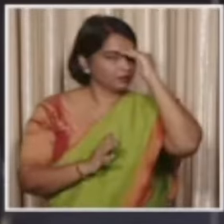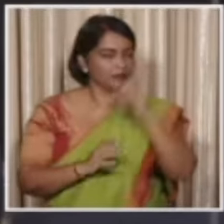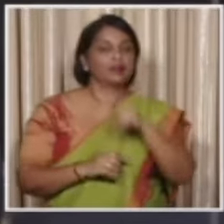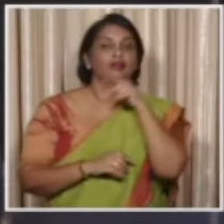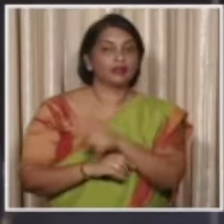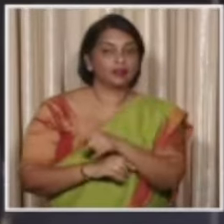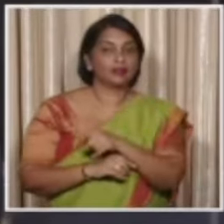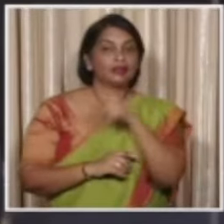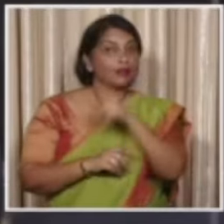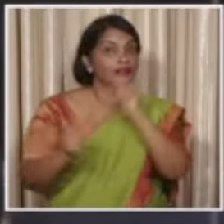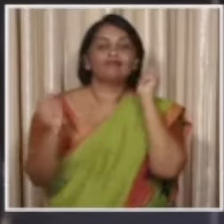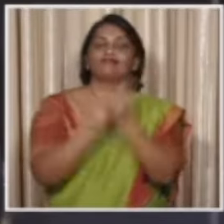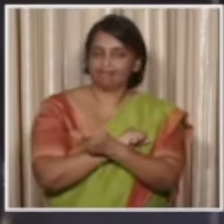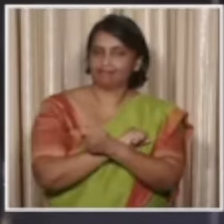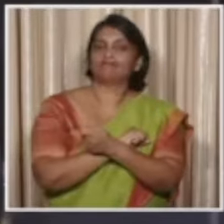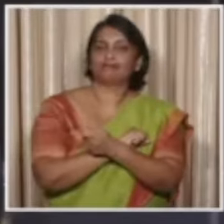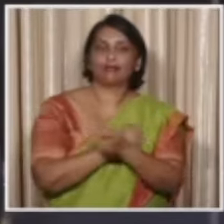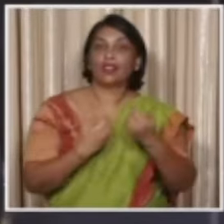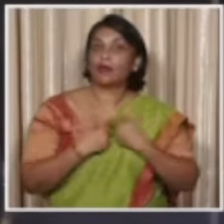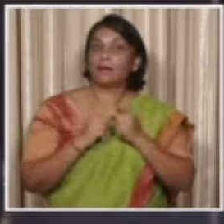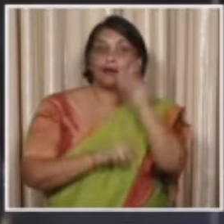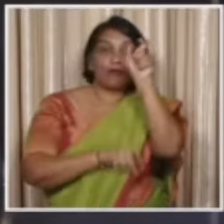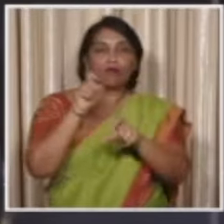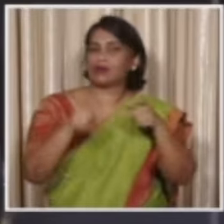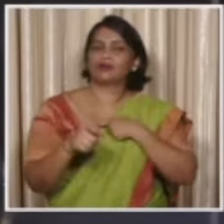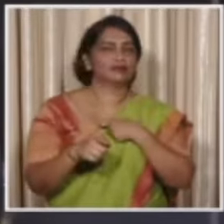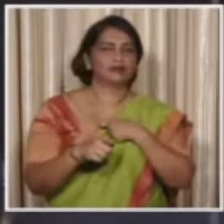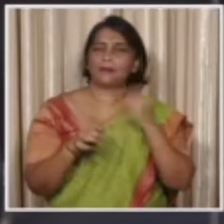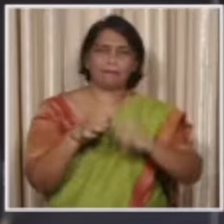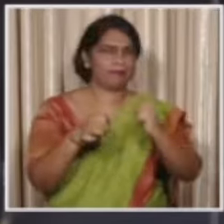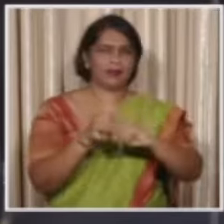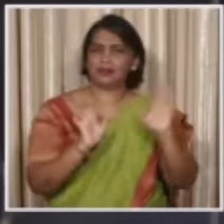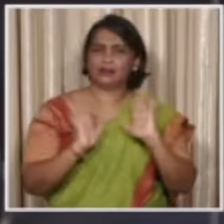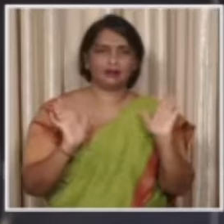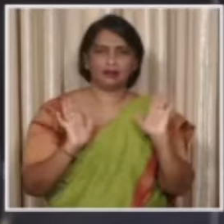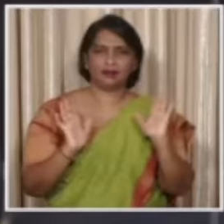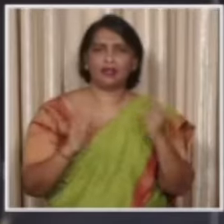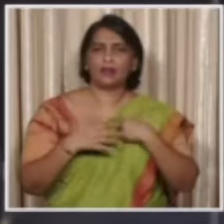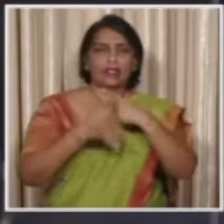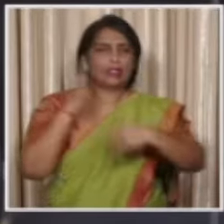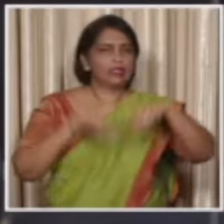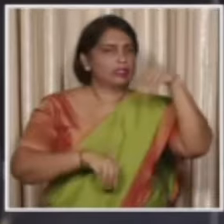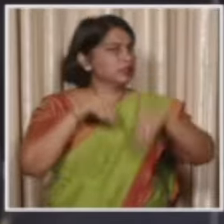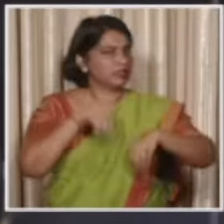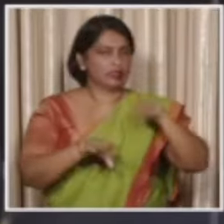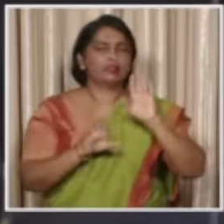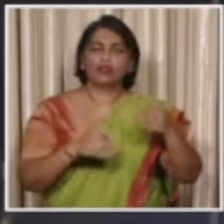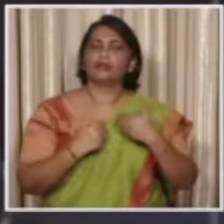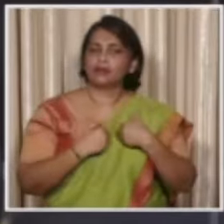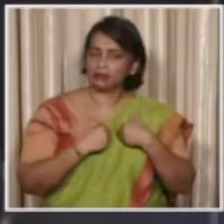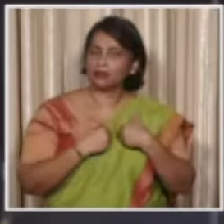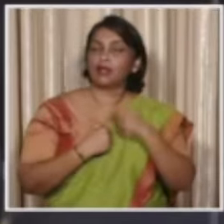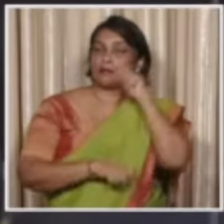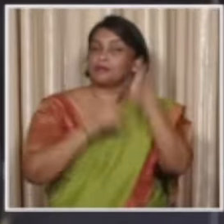ඒ ඔය දේ වෙනස් කරන්න ඕනේ. අපිට පුද්ගලයෝ සමග කිසිම ප්‍රශ්නයක් නෑ. හරි, අපි දේශපාලනය කරාට අපි